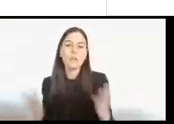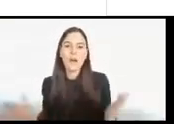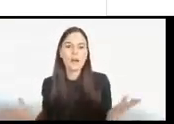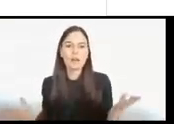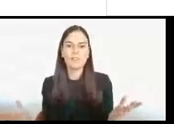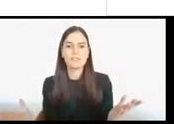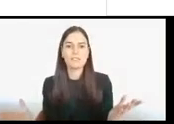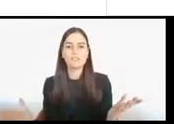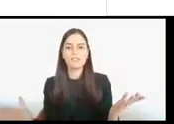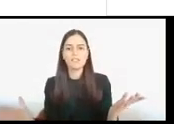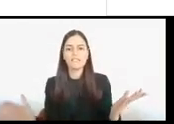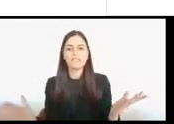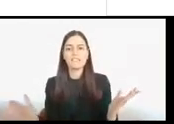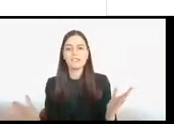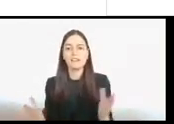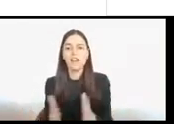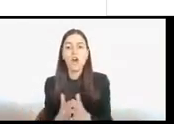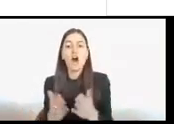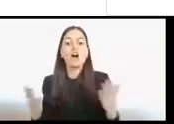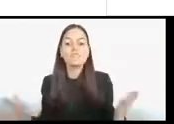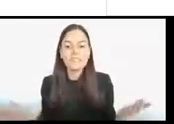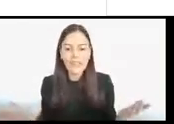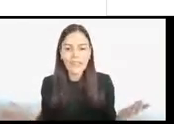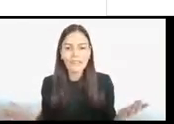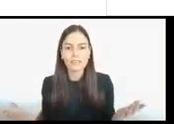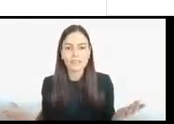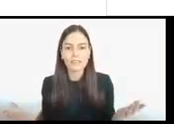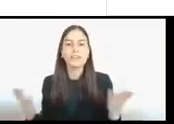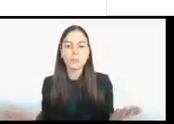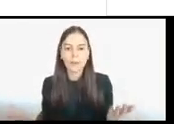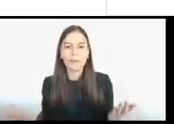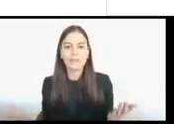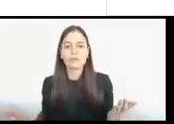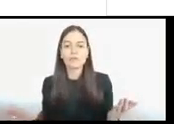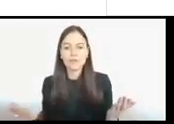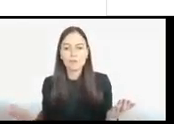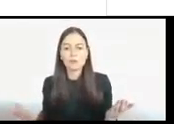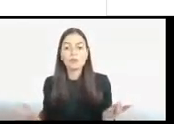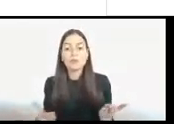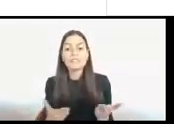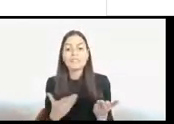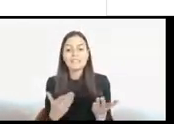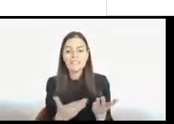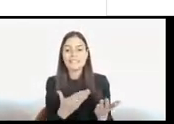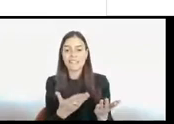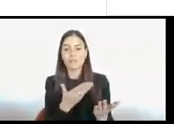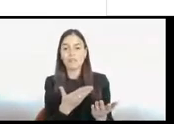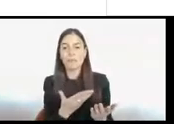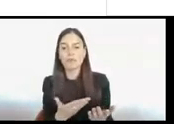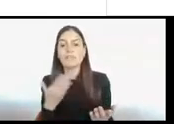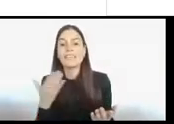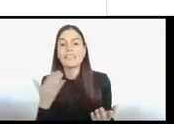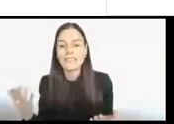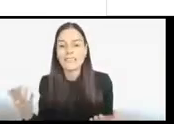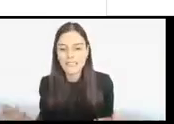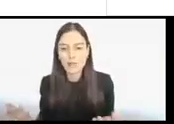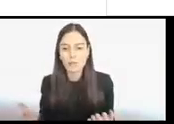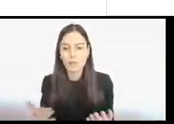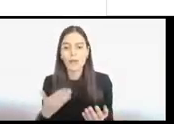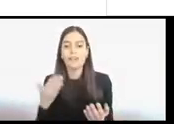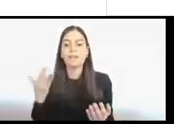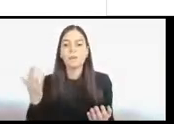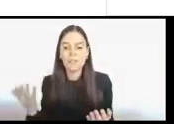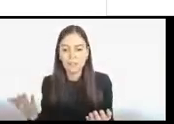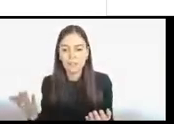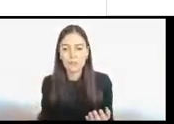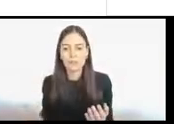a trois grandes façons d'investir. En direct, qui va nous permettre justement d'utiliser cette fameuse capacité